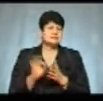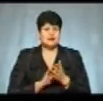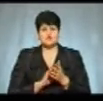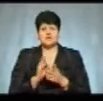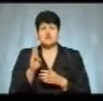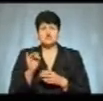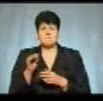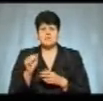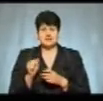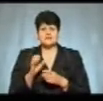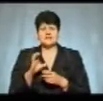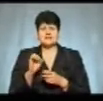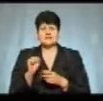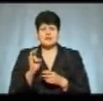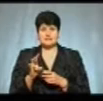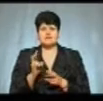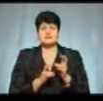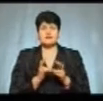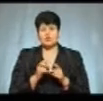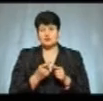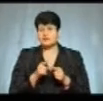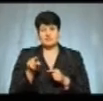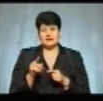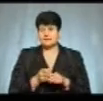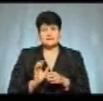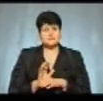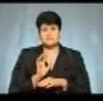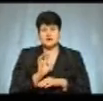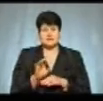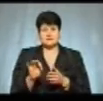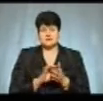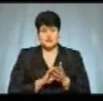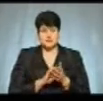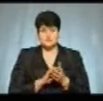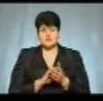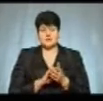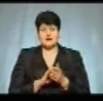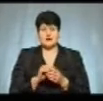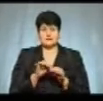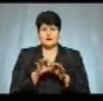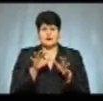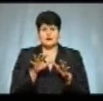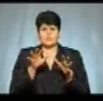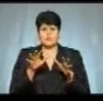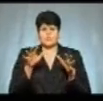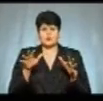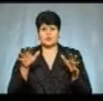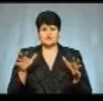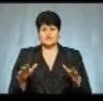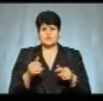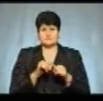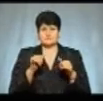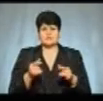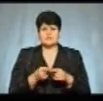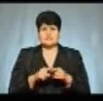ветсанзавод. Але саме то «Біобластер» ці відходи не вивозились відразу, а проводилось їх накопичування на даній земельній ділянці.